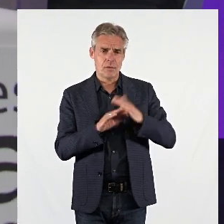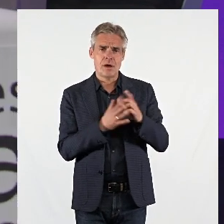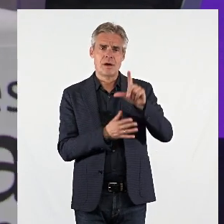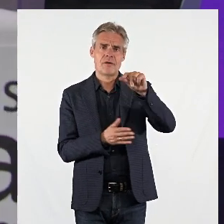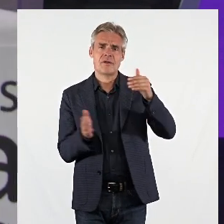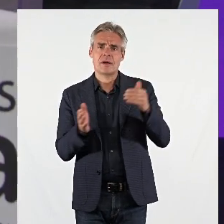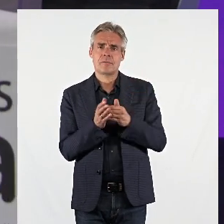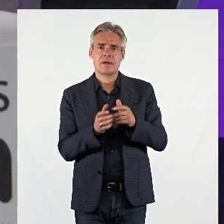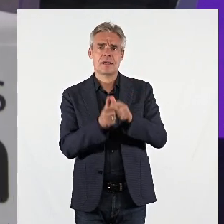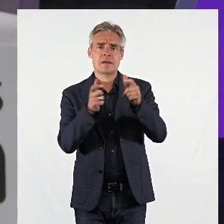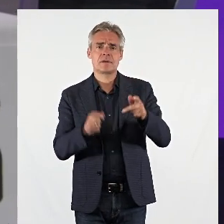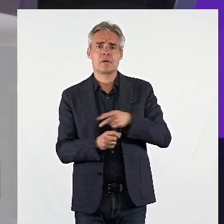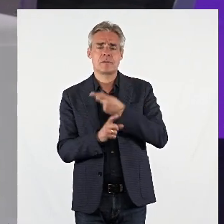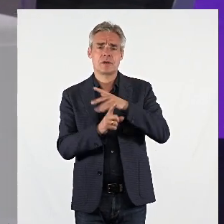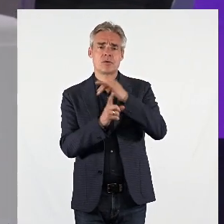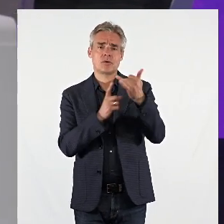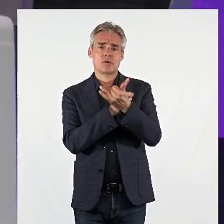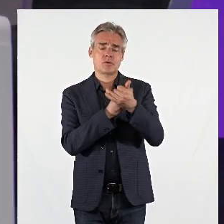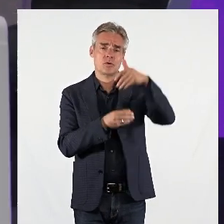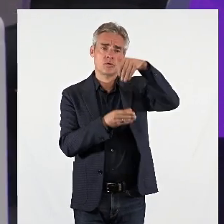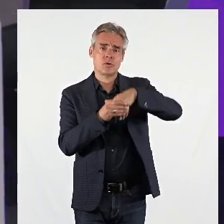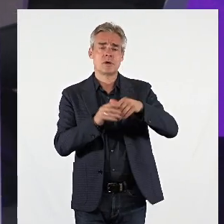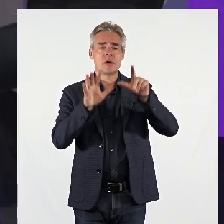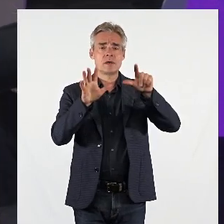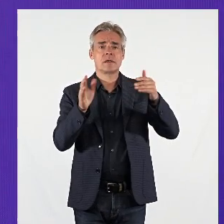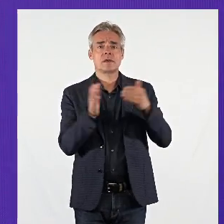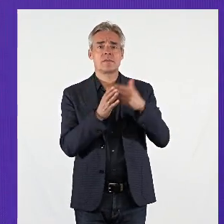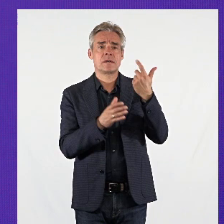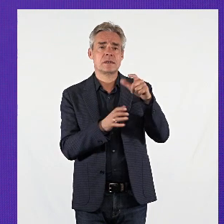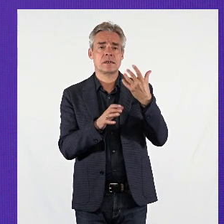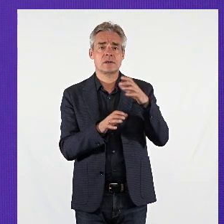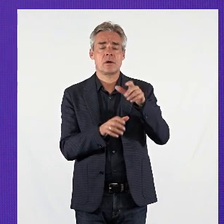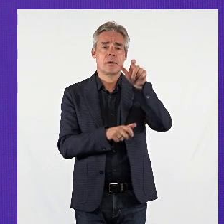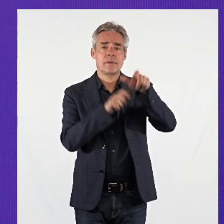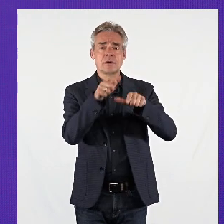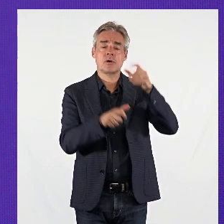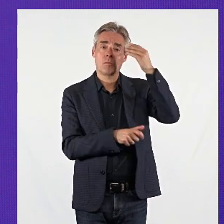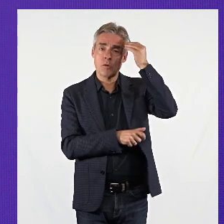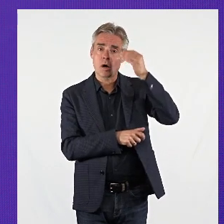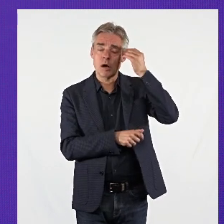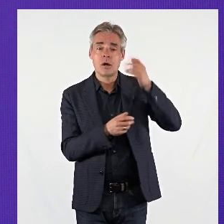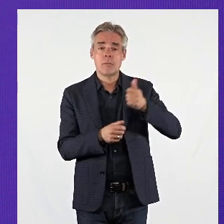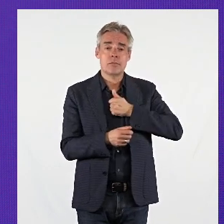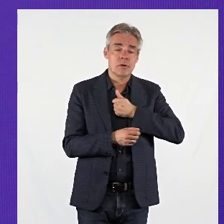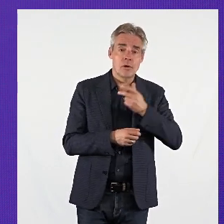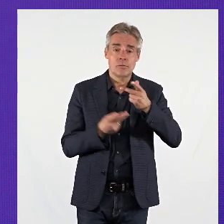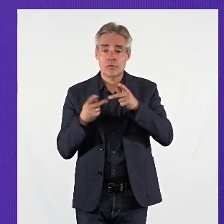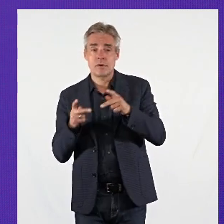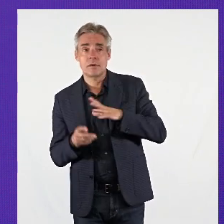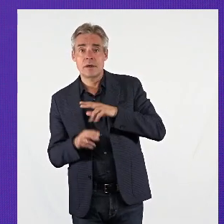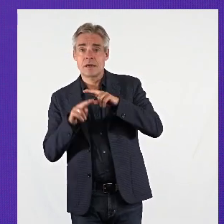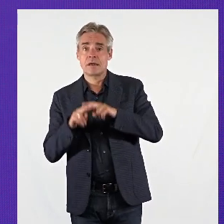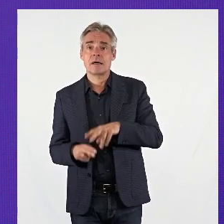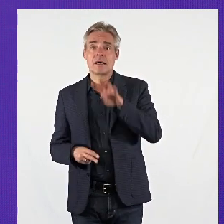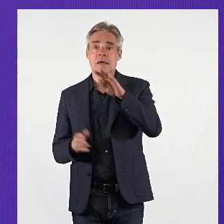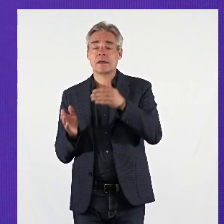services médico-sociaux portés par 7 500 personnes morales, publiques et privées. Mais il y a encore dans notre pays 4 700